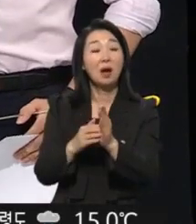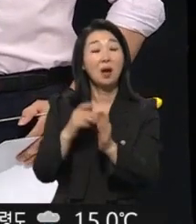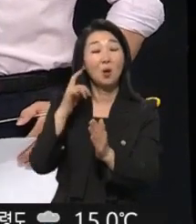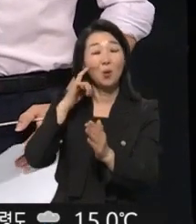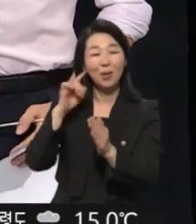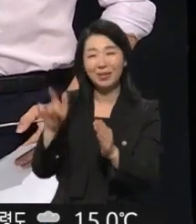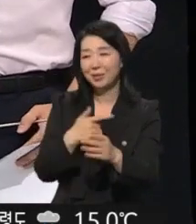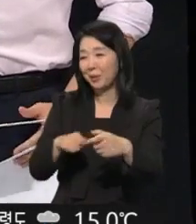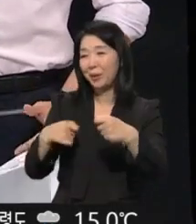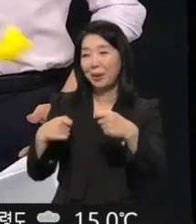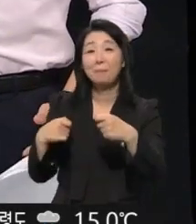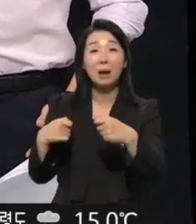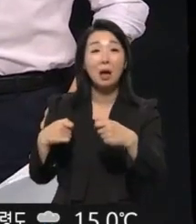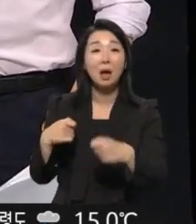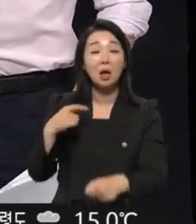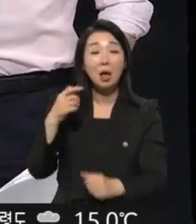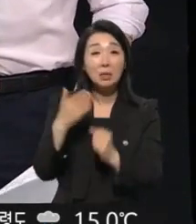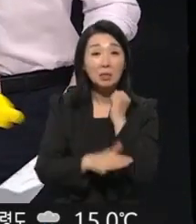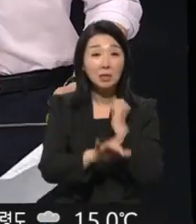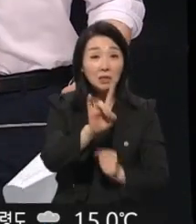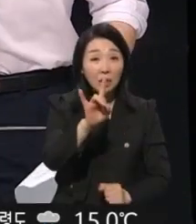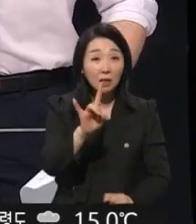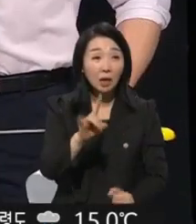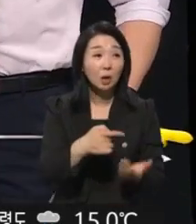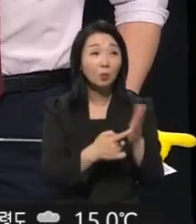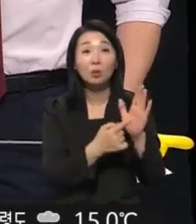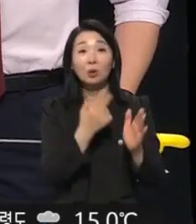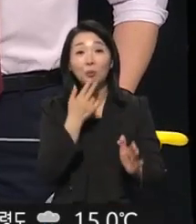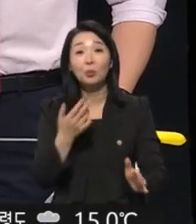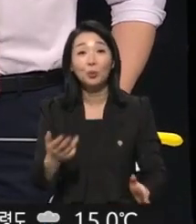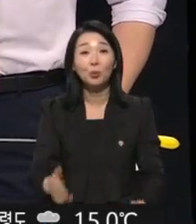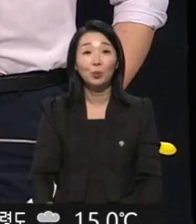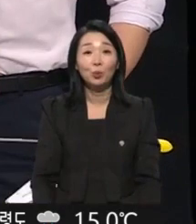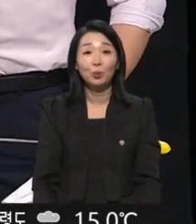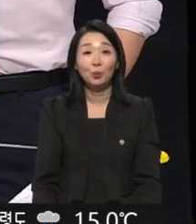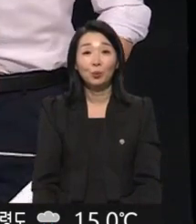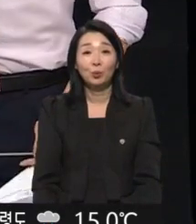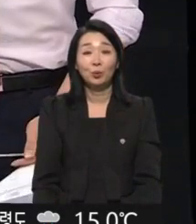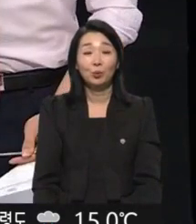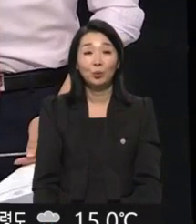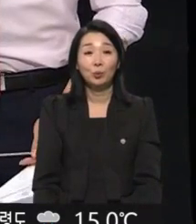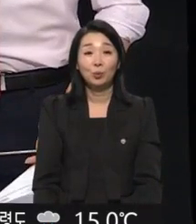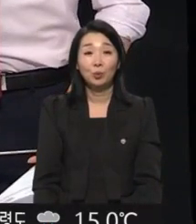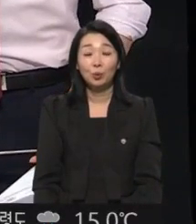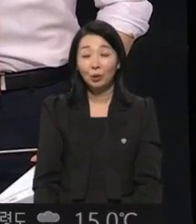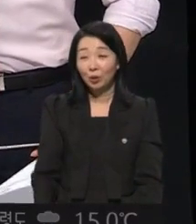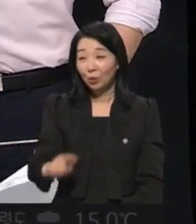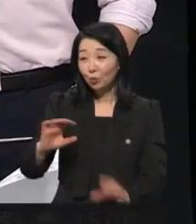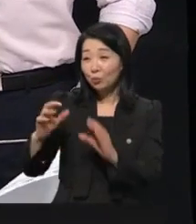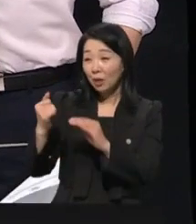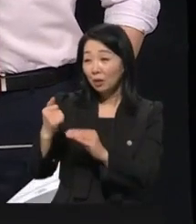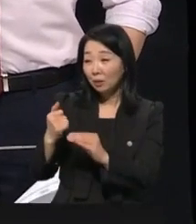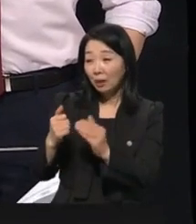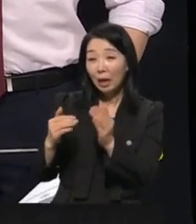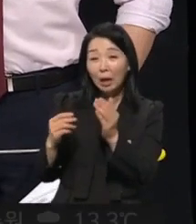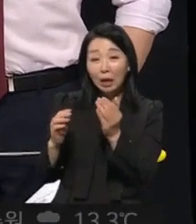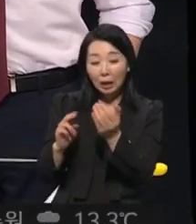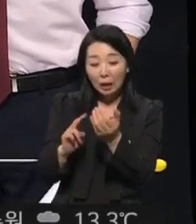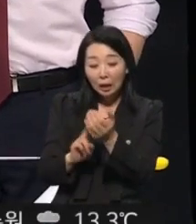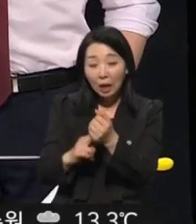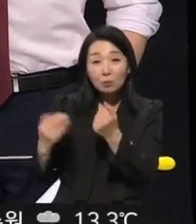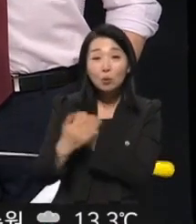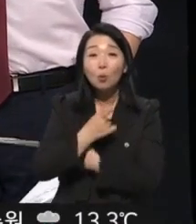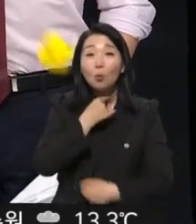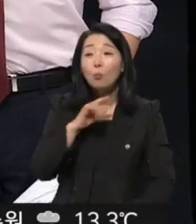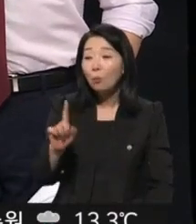명목으로 만난 건데 이 사진 한 장 공개되지 않았습니다. 당장 야당은 무엇을 감추려고 이 비밀 회동을 하느냐고 비판을